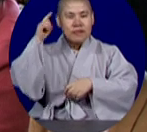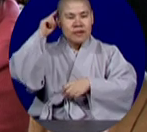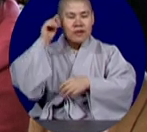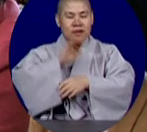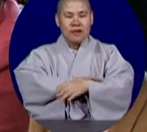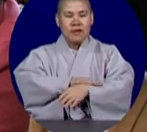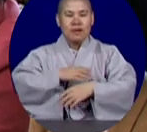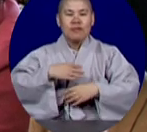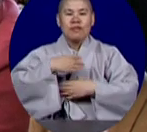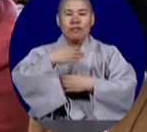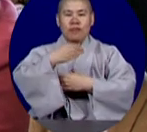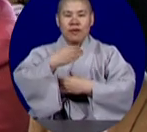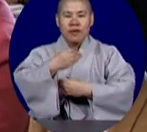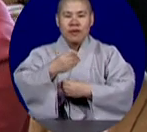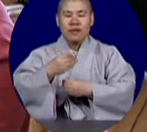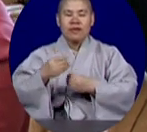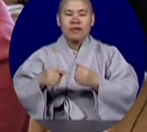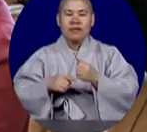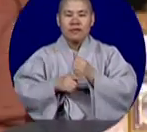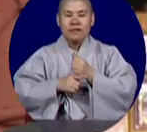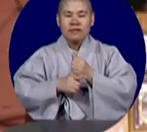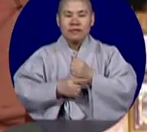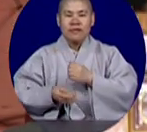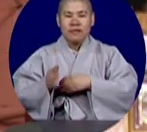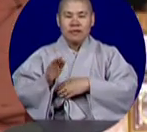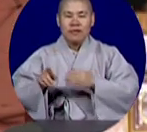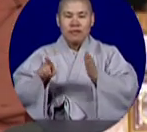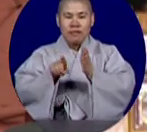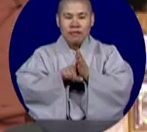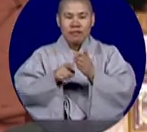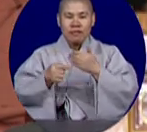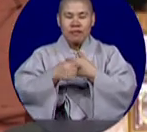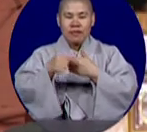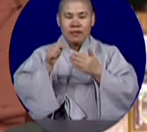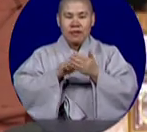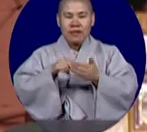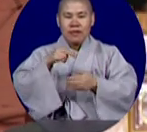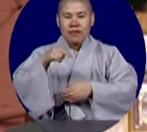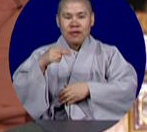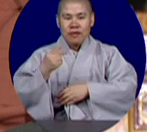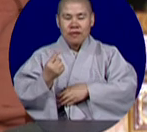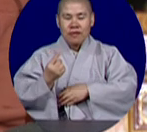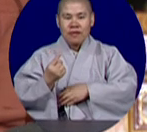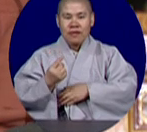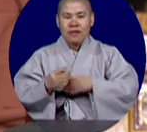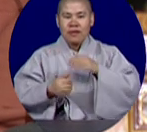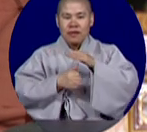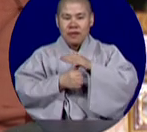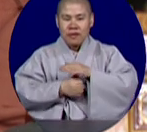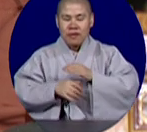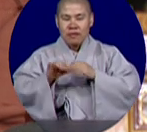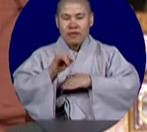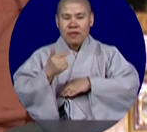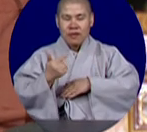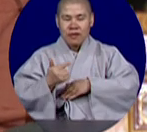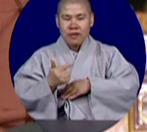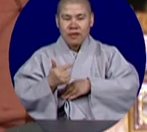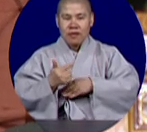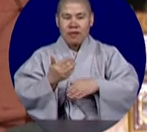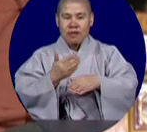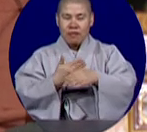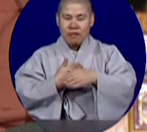편안한 겁니다. 그런데 신심도 그 참을인자를 앞에 떡